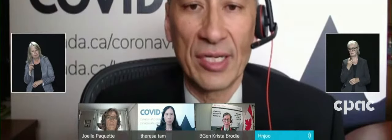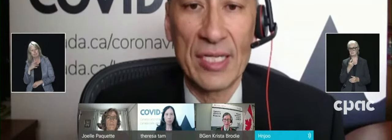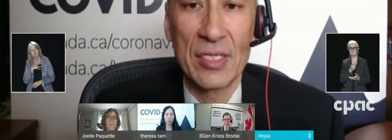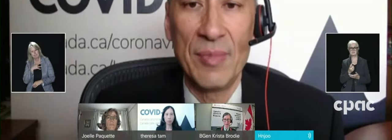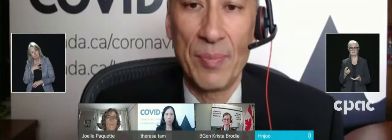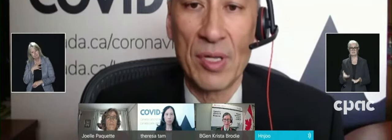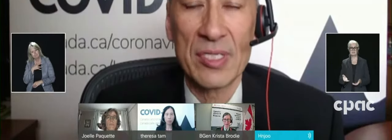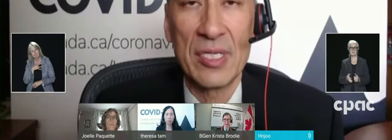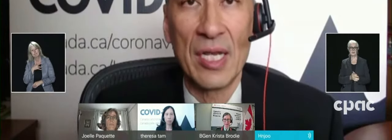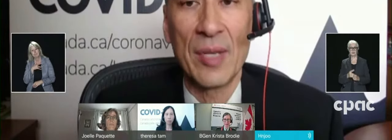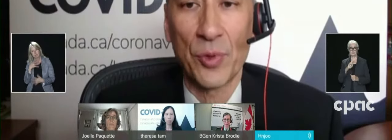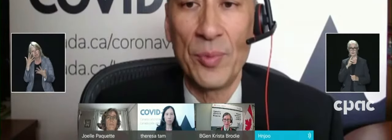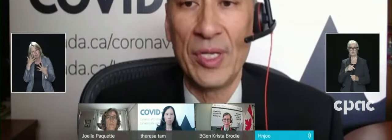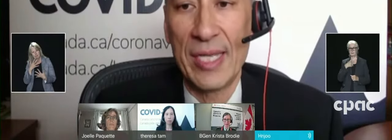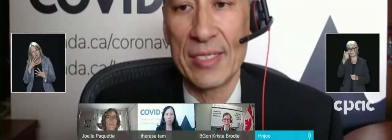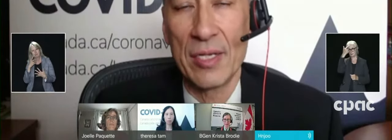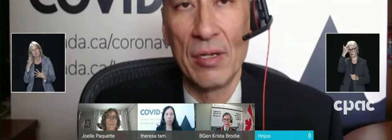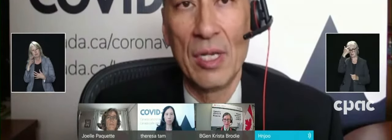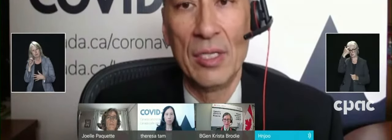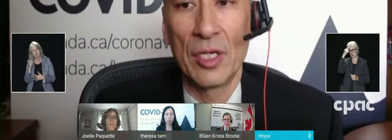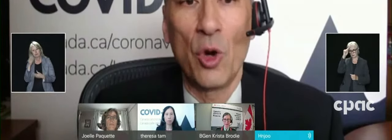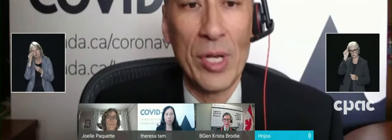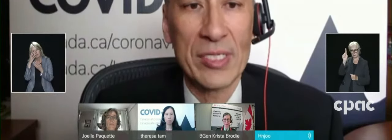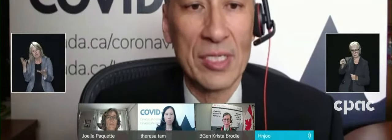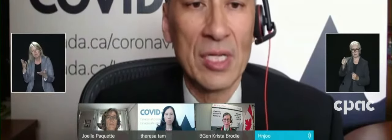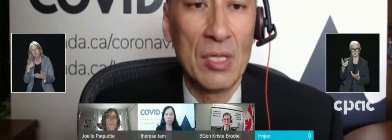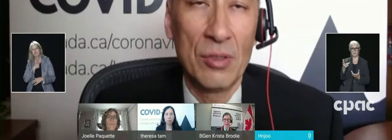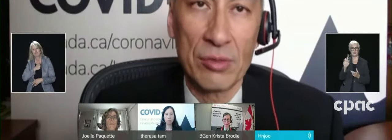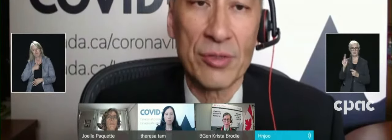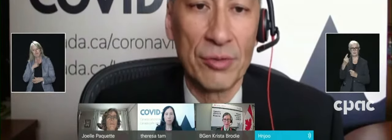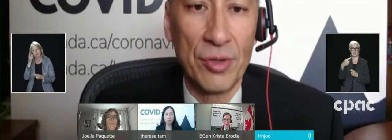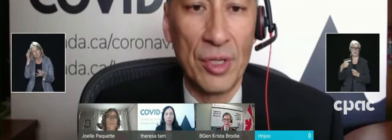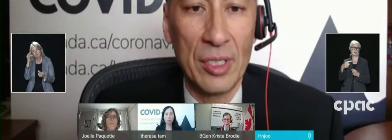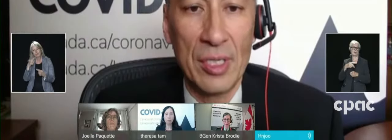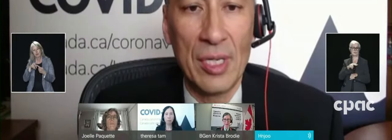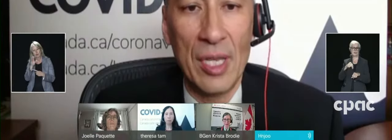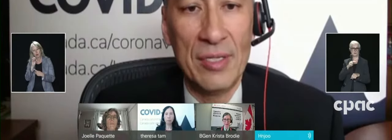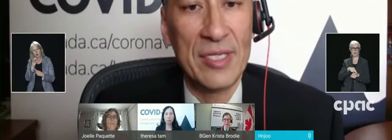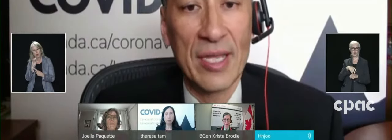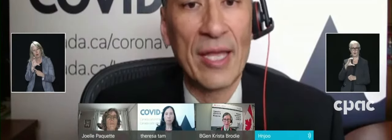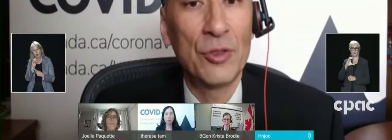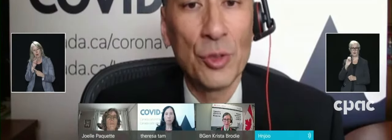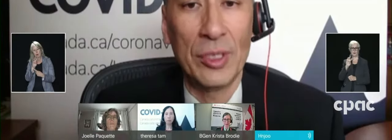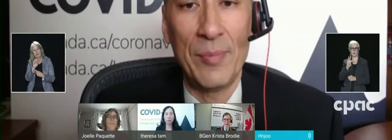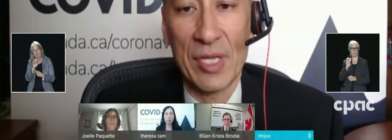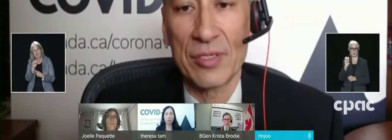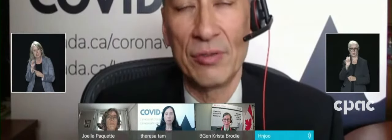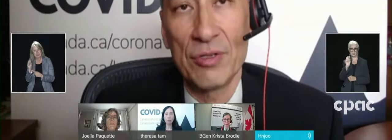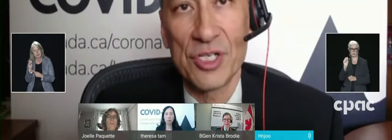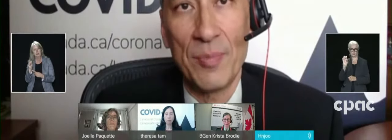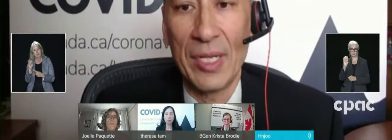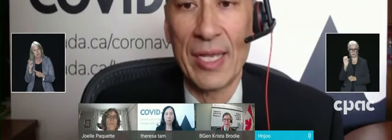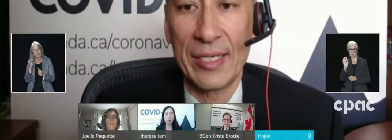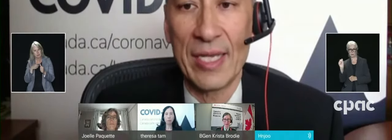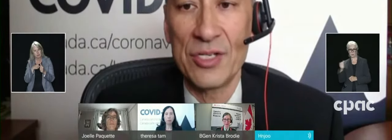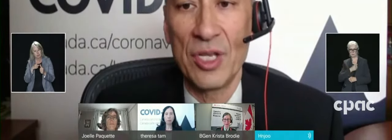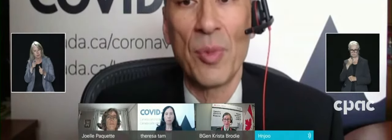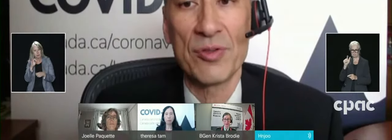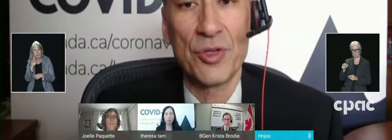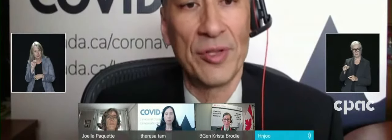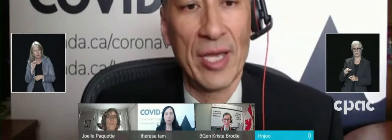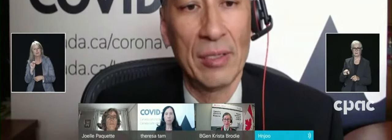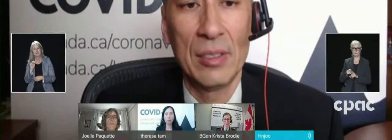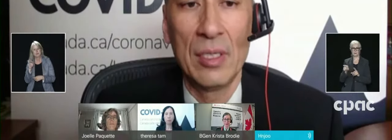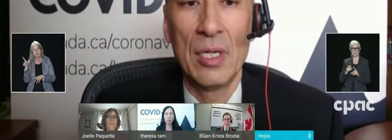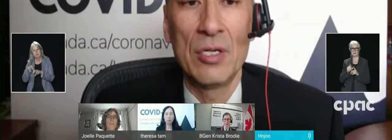et j'adresse mes pensées à la Première Nation de Coasset dans son deuil, ainsi qu'à toutes les personnes touchées par l'héritage